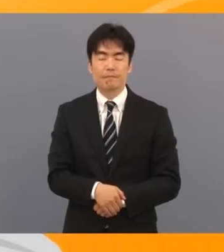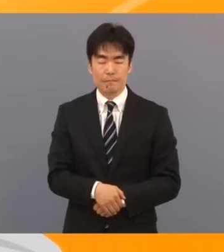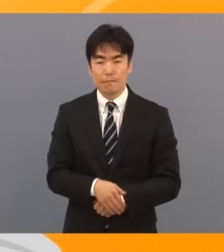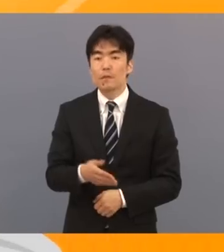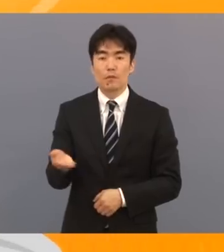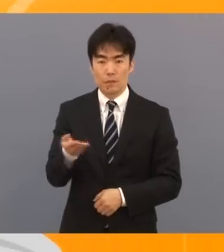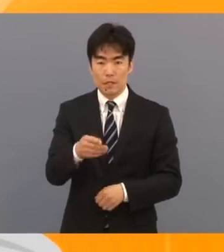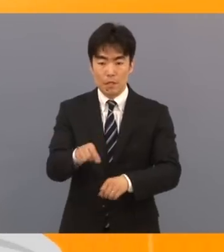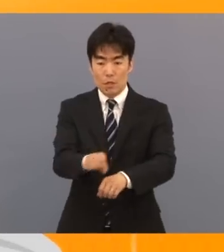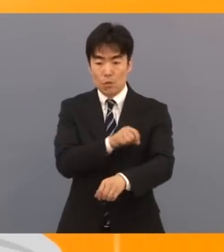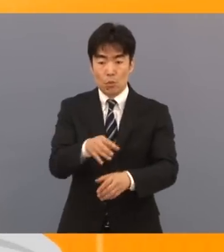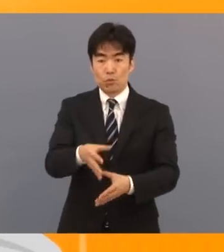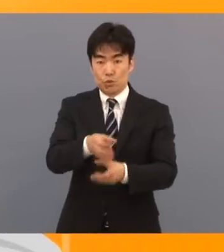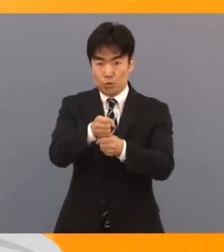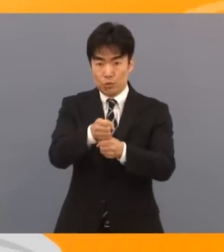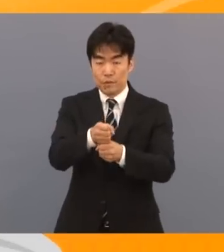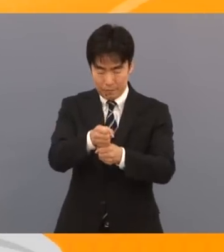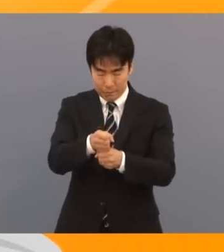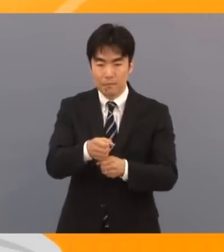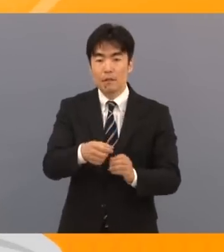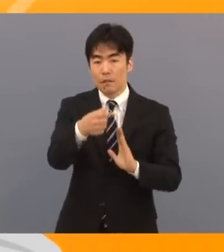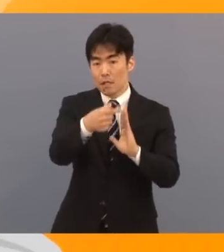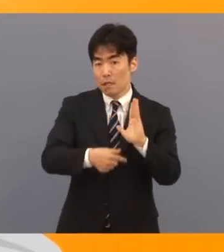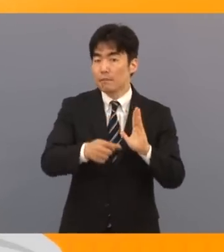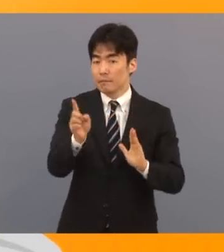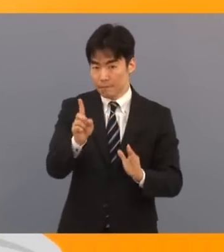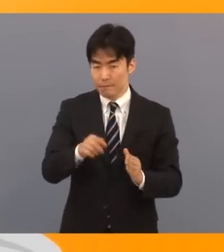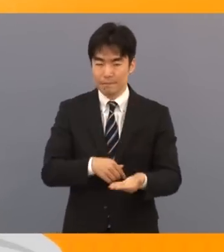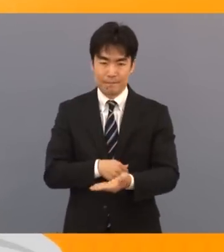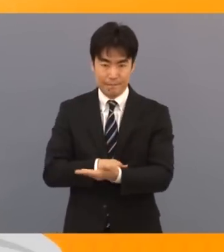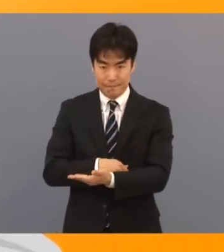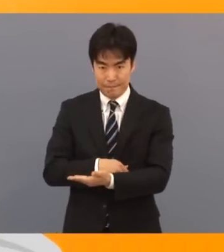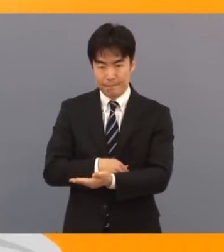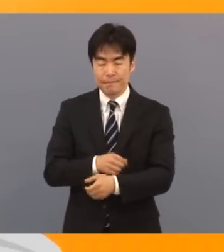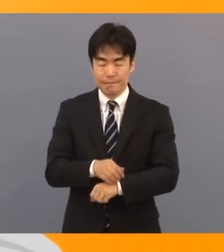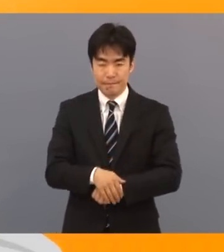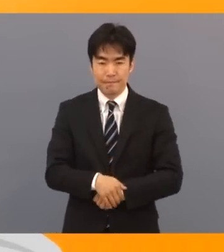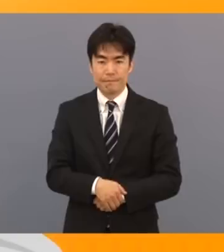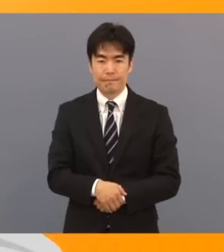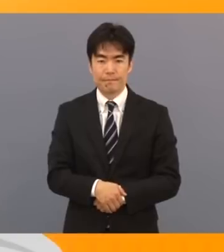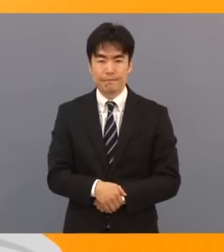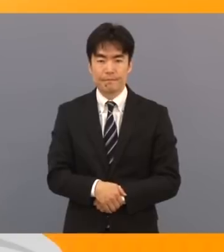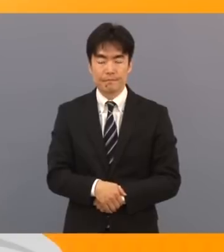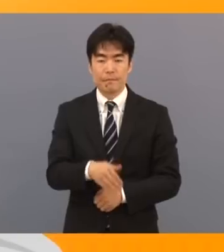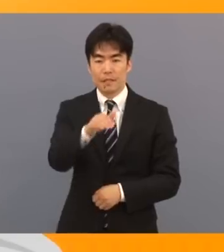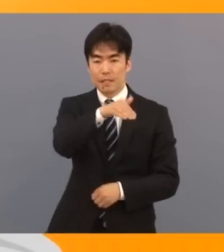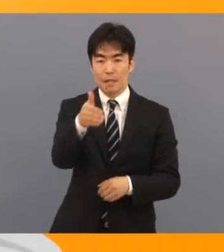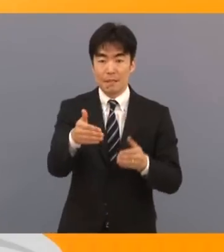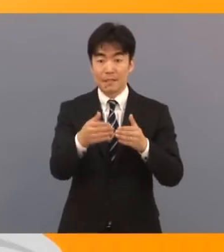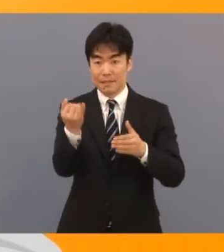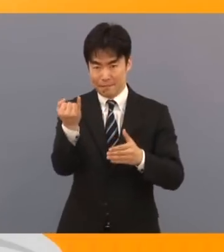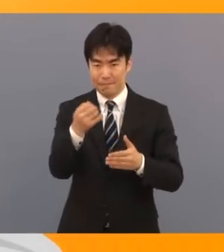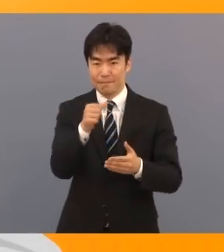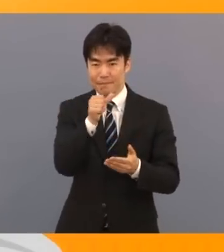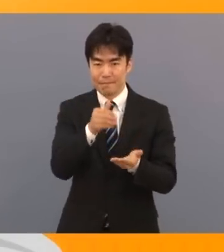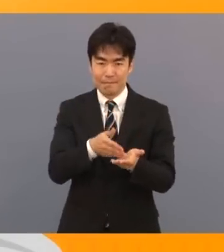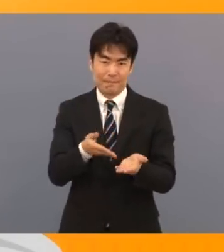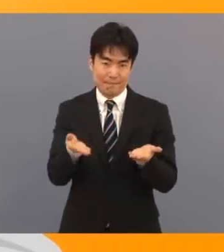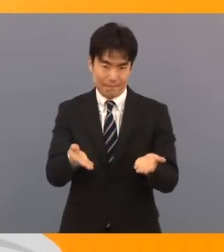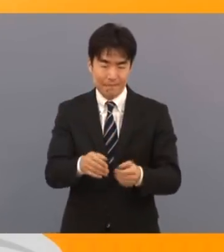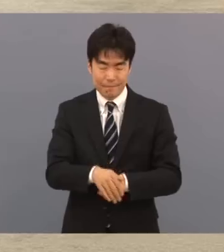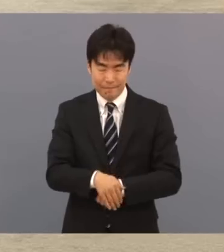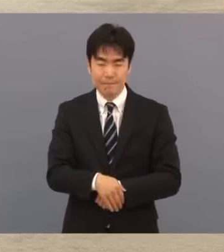続いて特集です。今回は冬の火災に気をつけよう。山崎さんがレポートします。